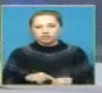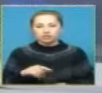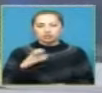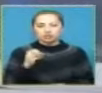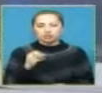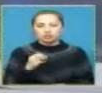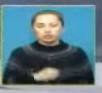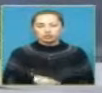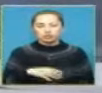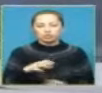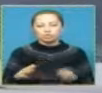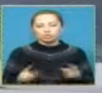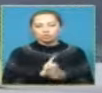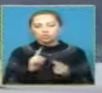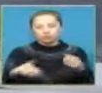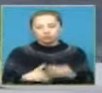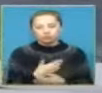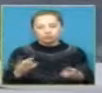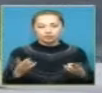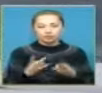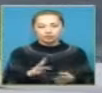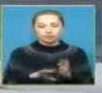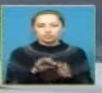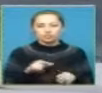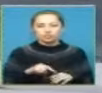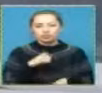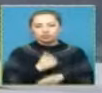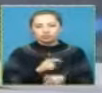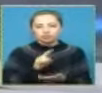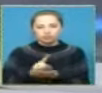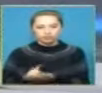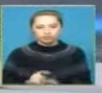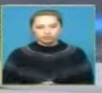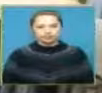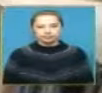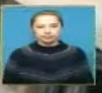саяси ұрандардың жаңаруына алып келуі қажет. Сайлаудың басты мұраты мен міндеті де осы.